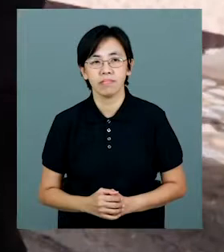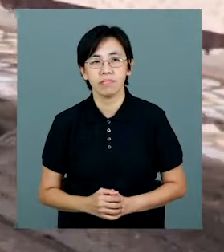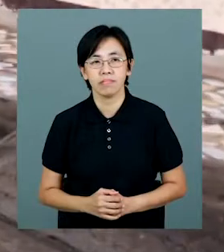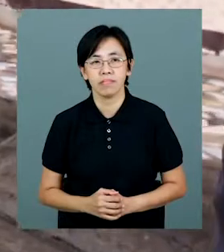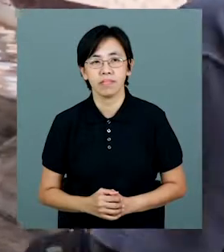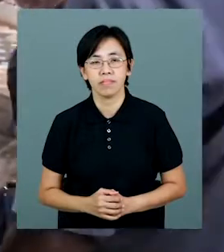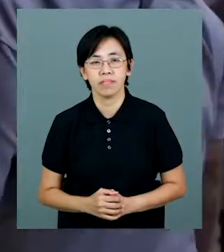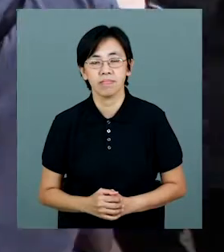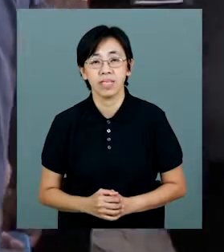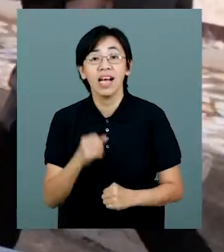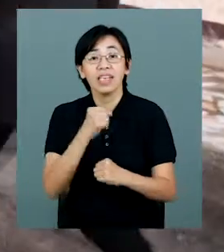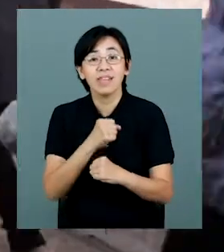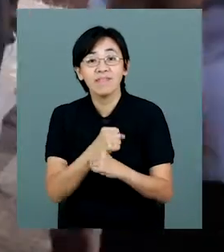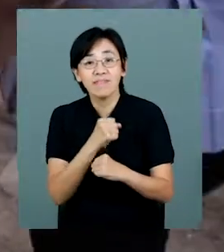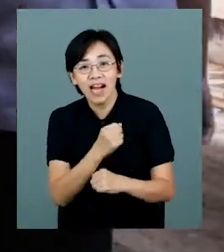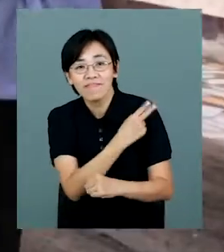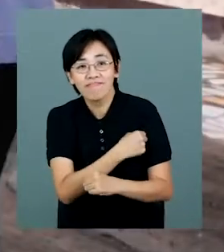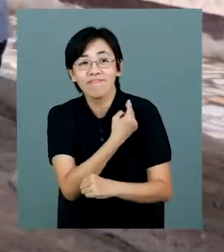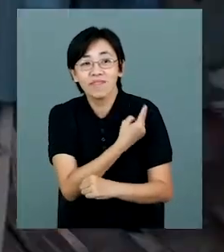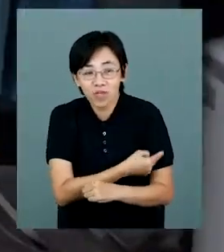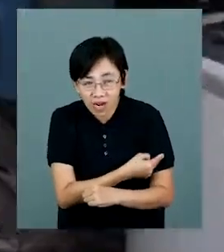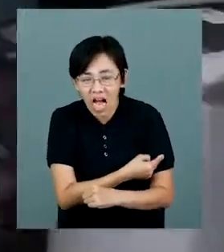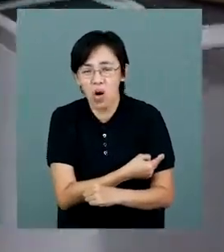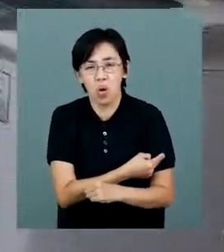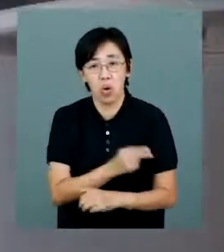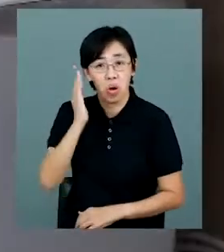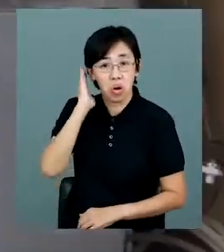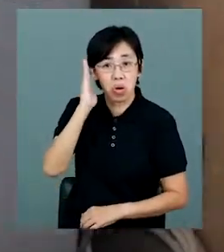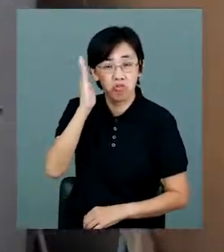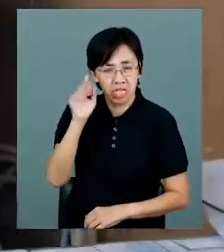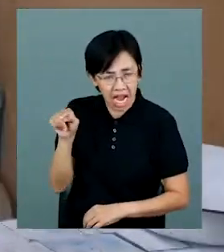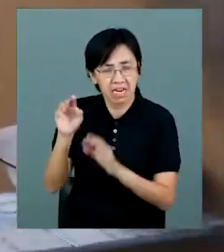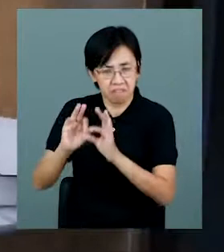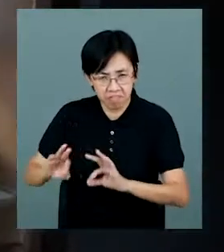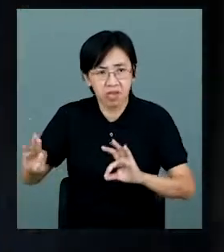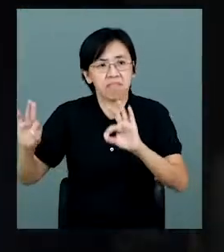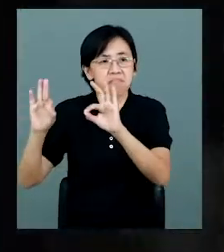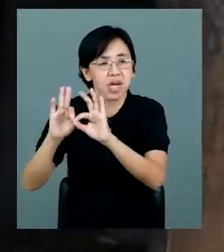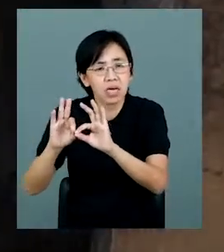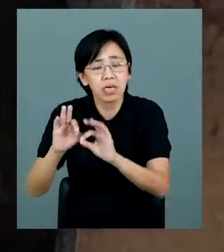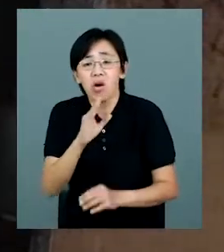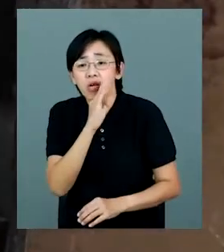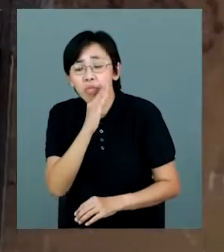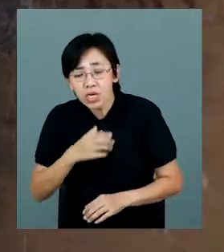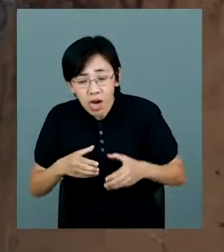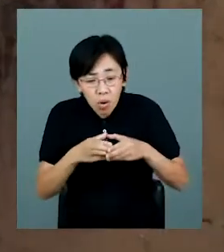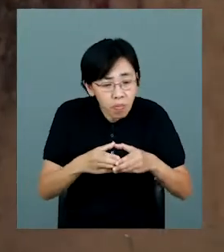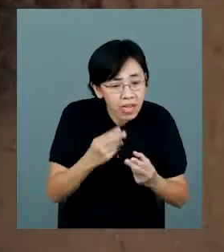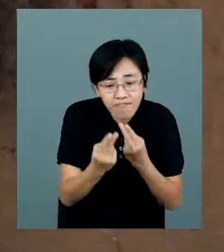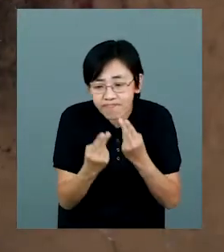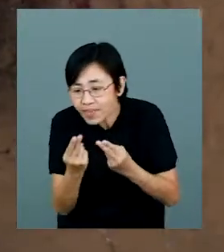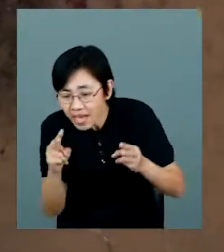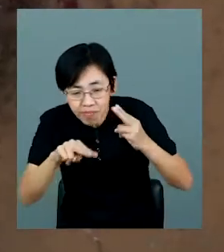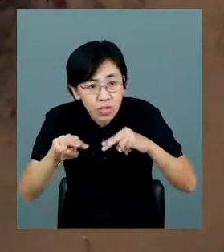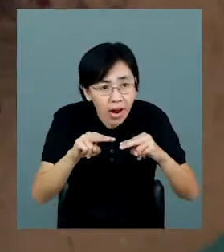ในส่วนของการทำงานสาธารณสุขนะคะเขาเนี่ยจะมีส่วนสำคัญโดยเฉพาะเวลาเราลงพื้น